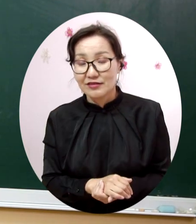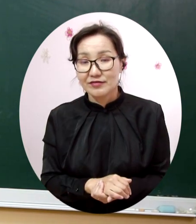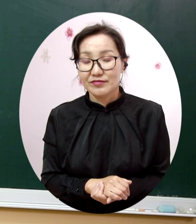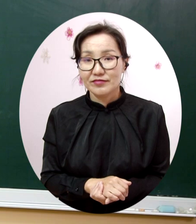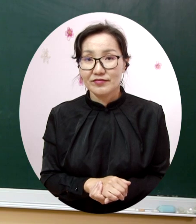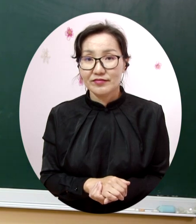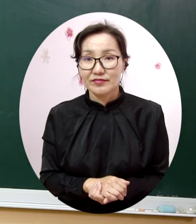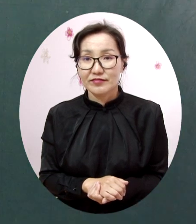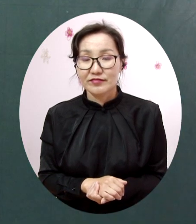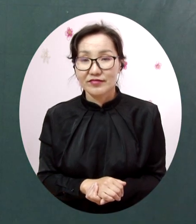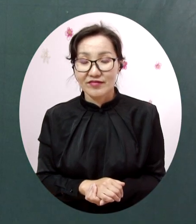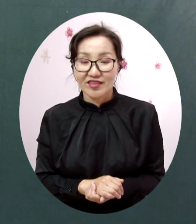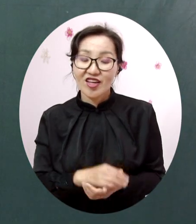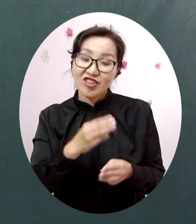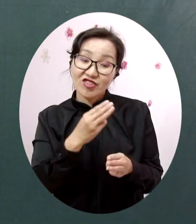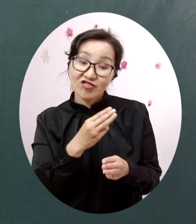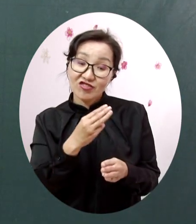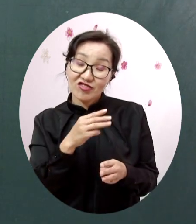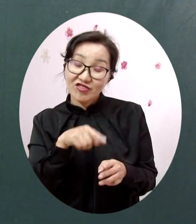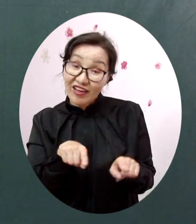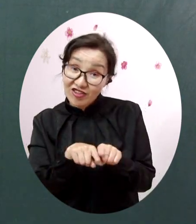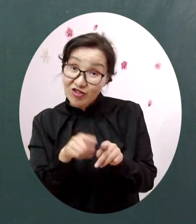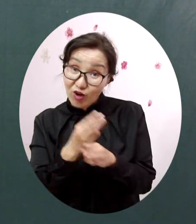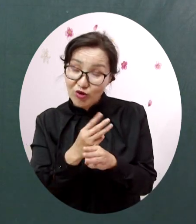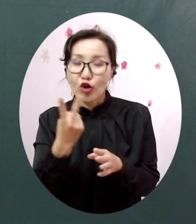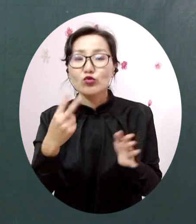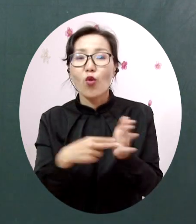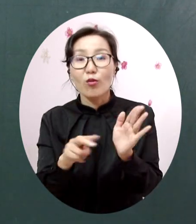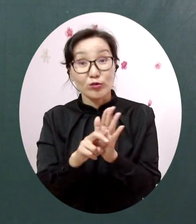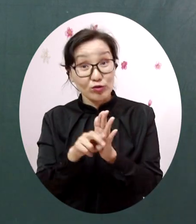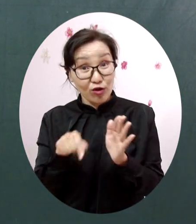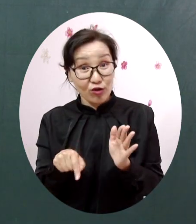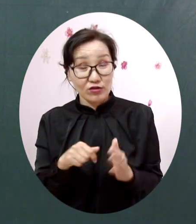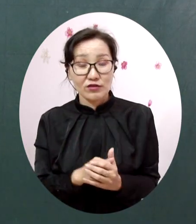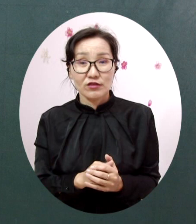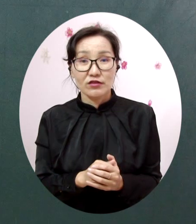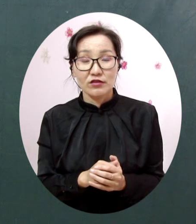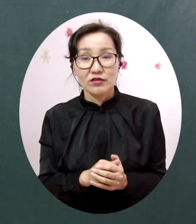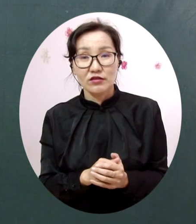За ажиглаарай. Тэгш тоо учраас 2-т хуваагдана.